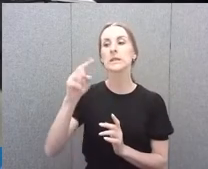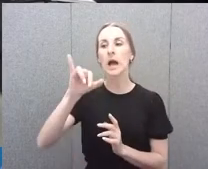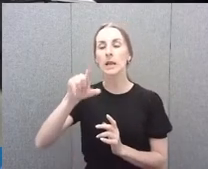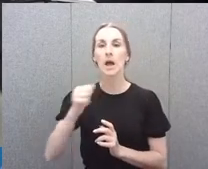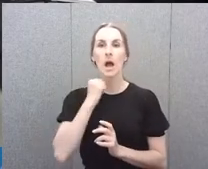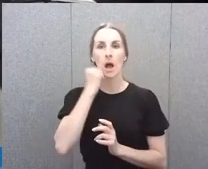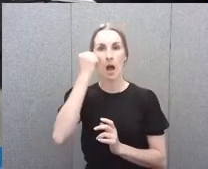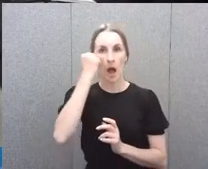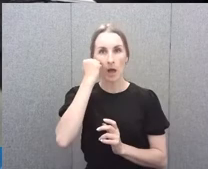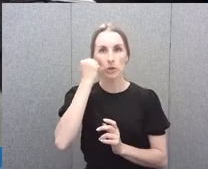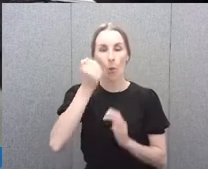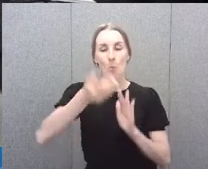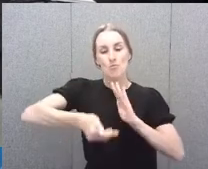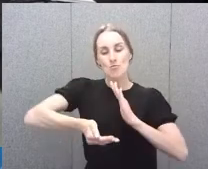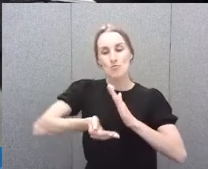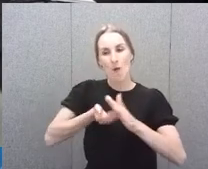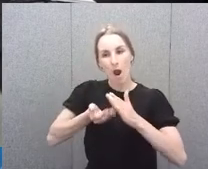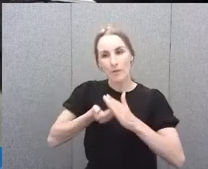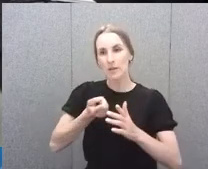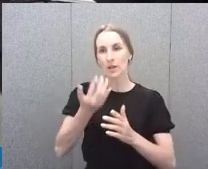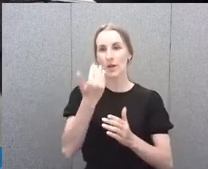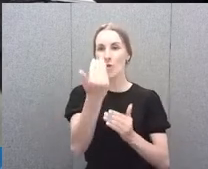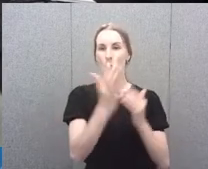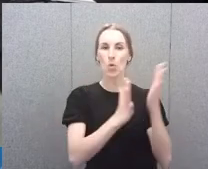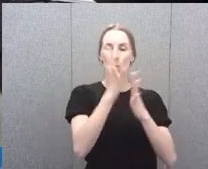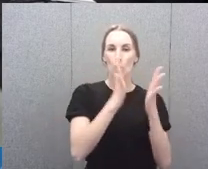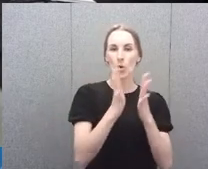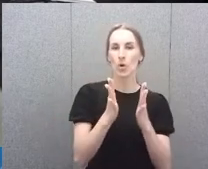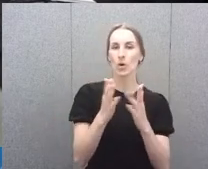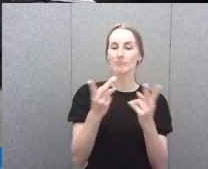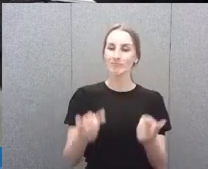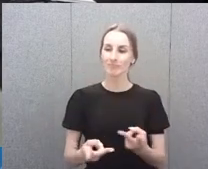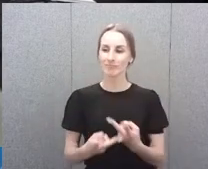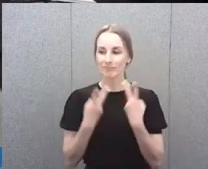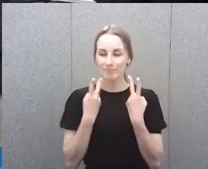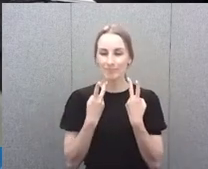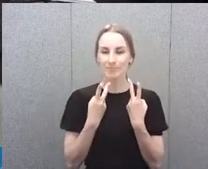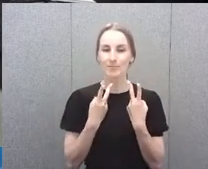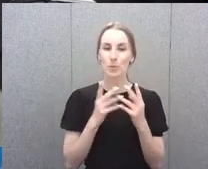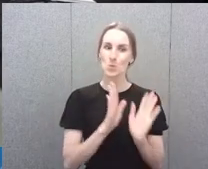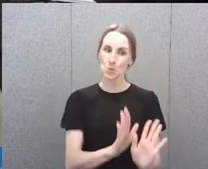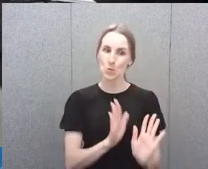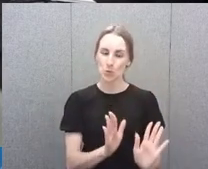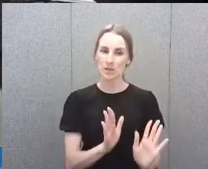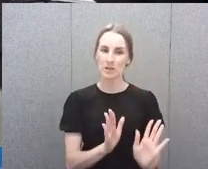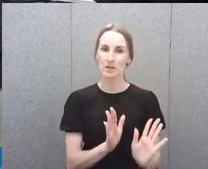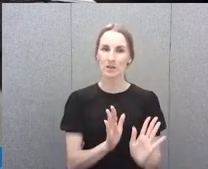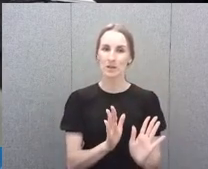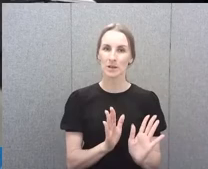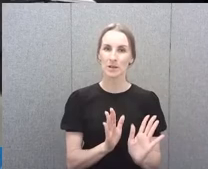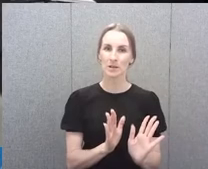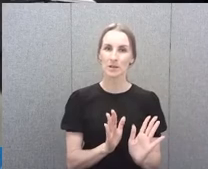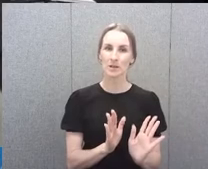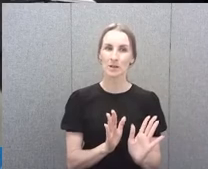Даля, большое спасибо за приглашение на этот форум. Мне было очень приятно